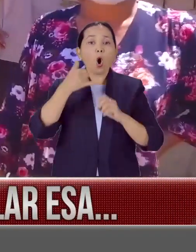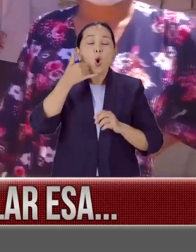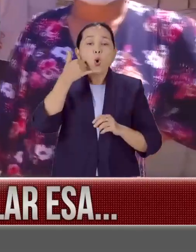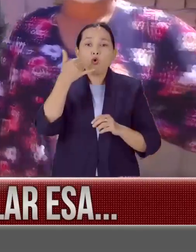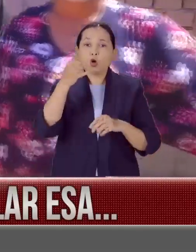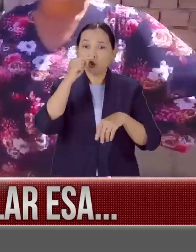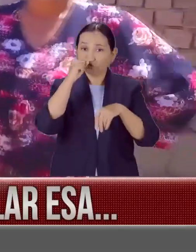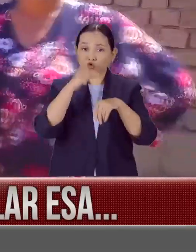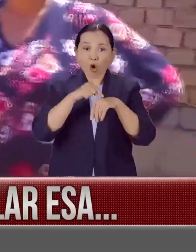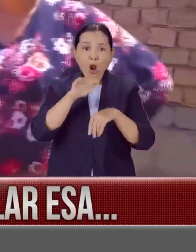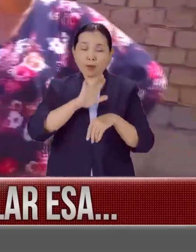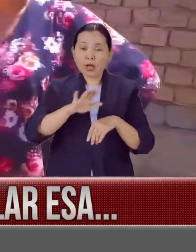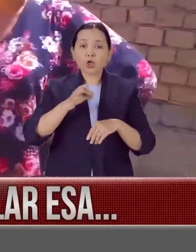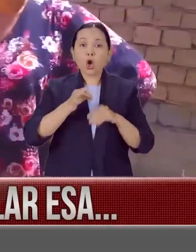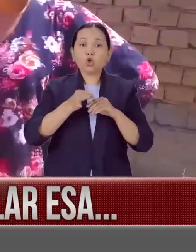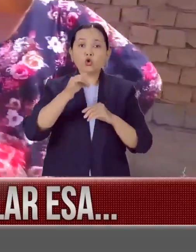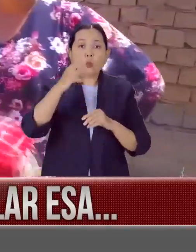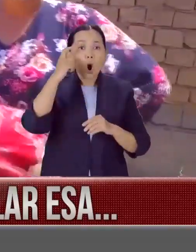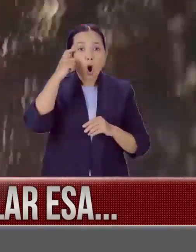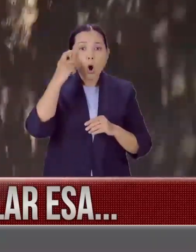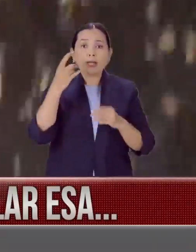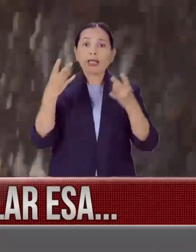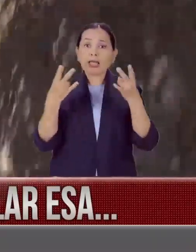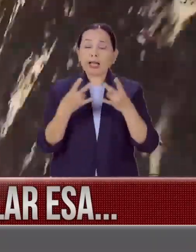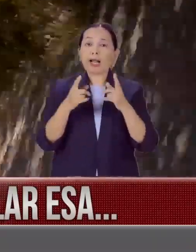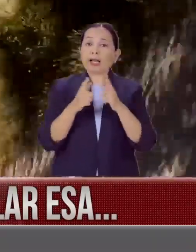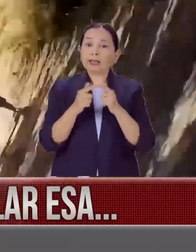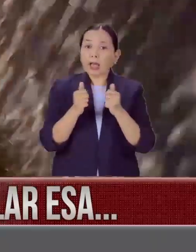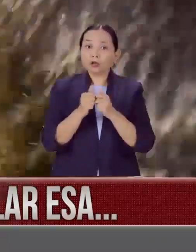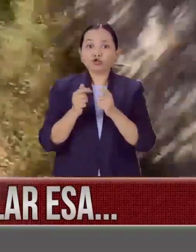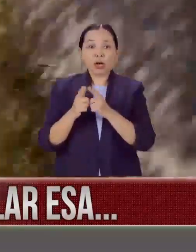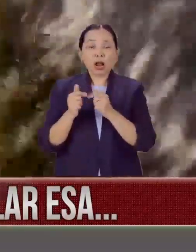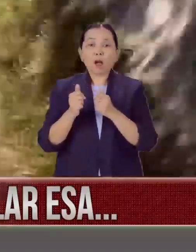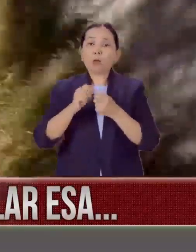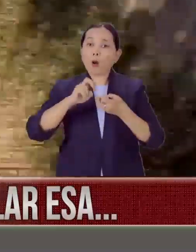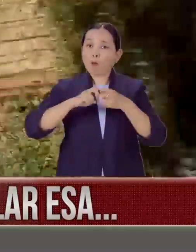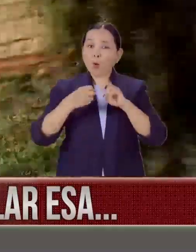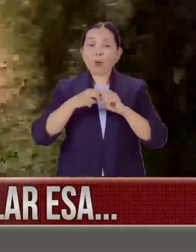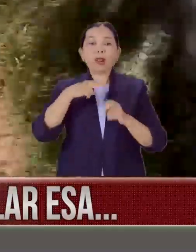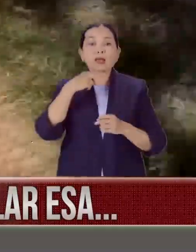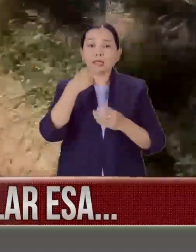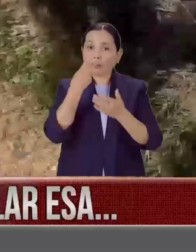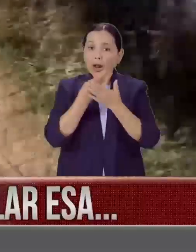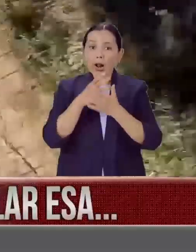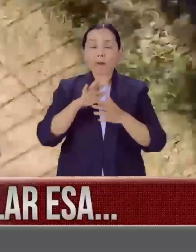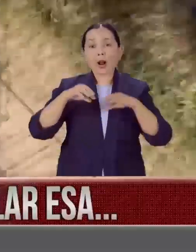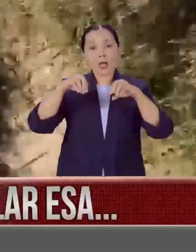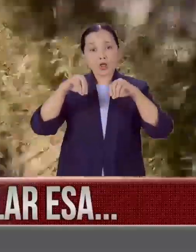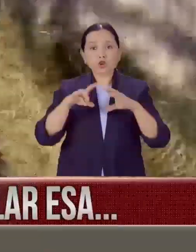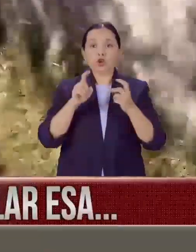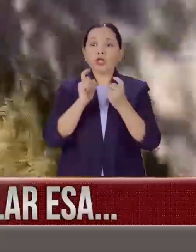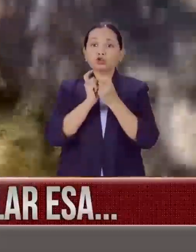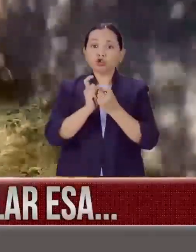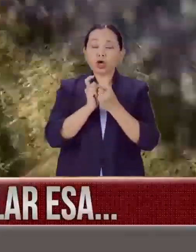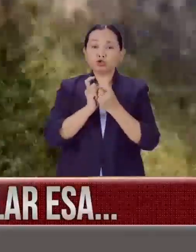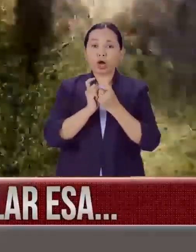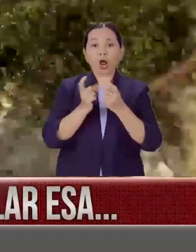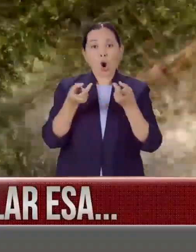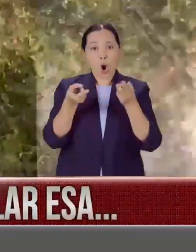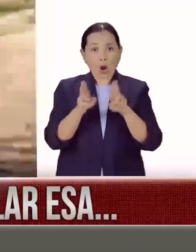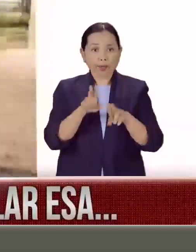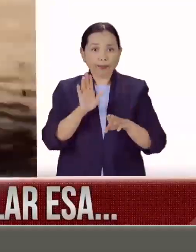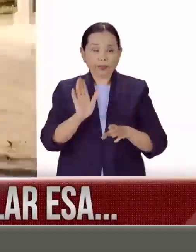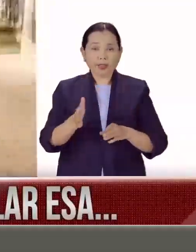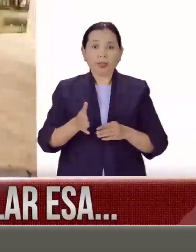qilib tusha olmadik. Tuman hokimligi va kerakli tashkilotlar muammoga e'tibor qaratmasa, amaliy yechim yana janjallar orasida qolib